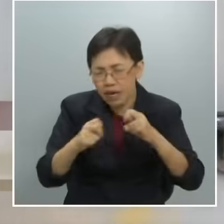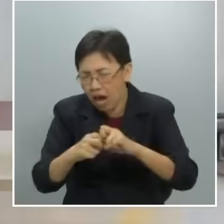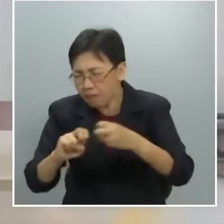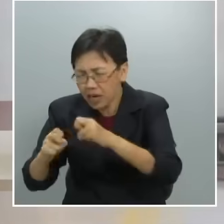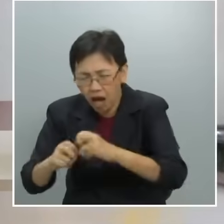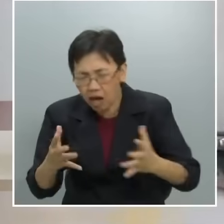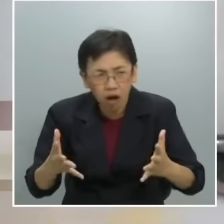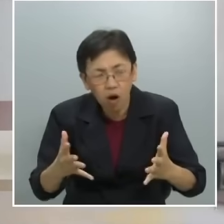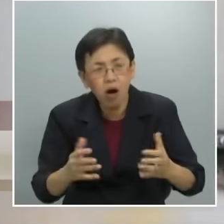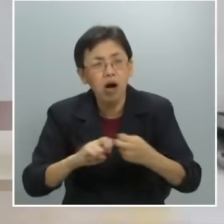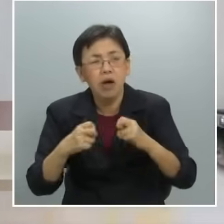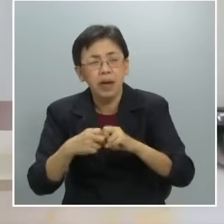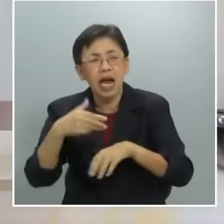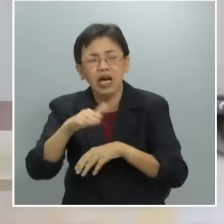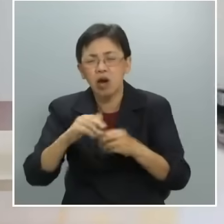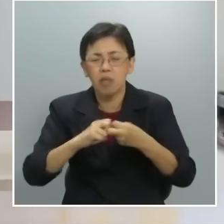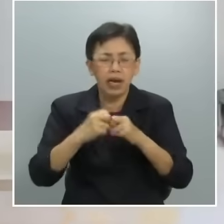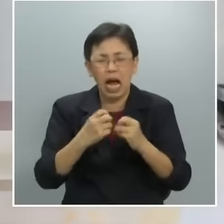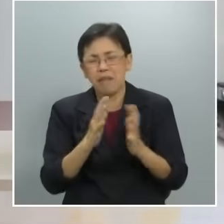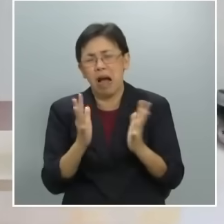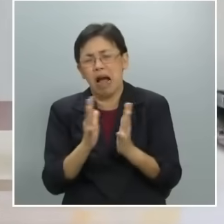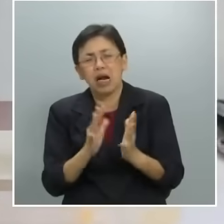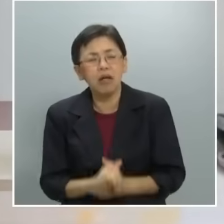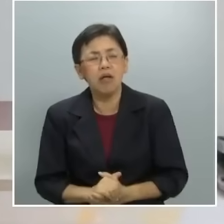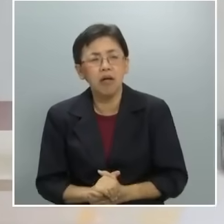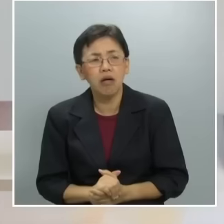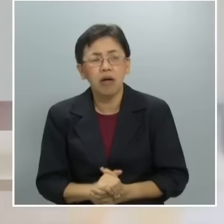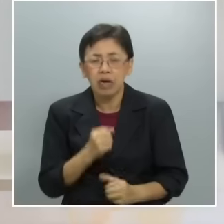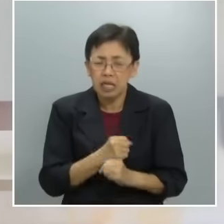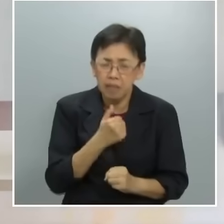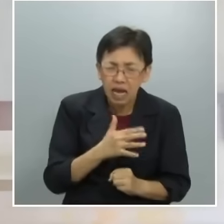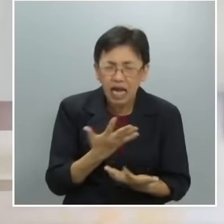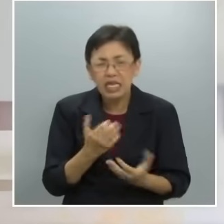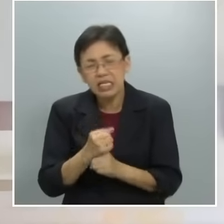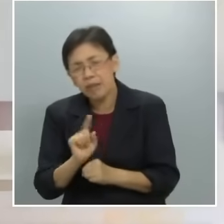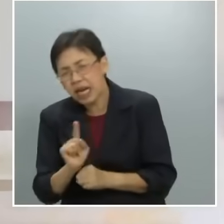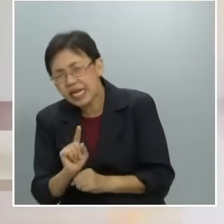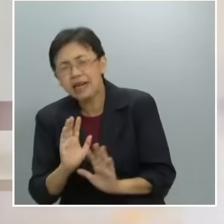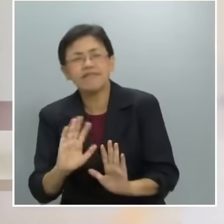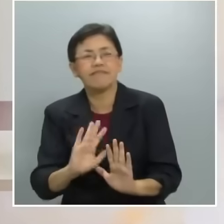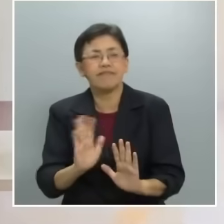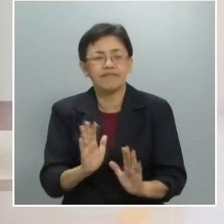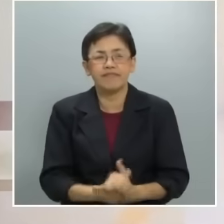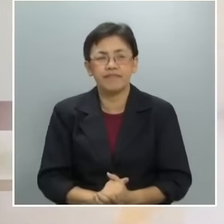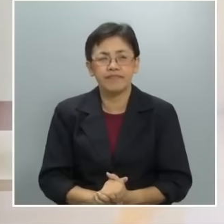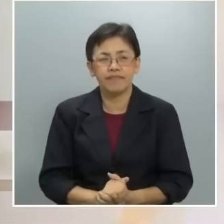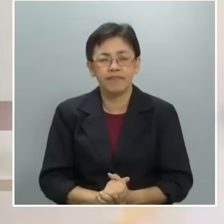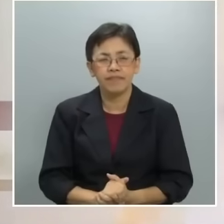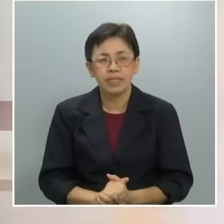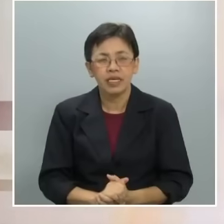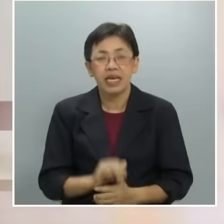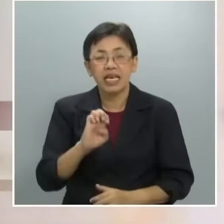เชื่อปัจจัยภายนอกมันก็รุมเร้าเยอะใช่ไหมครับมันไม่ได้ขึ้นอยู่ว่าเราทำอะไรนะเรื่องอะไรอย่างอย่างเช่น EEC